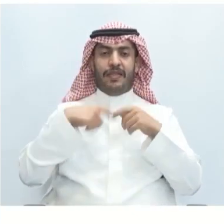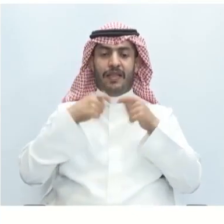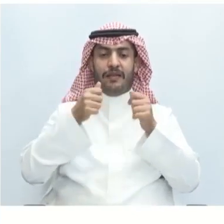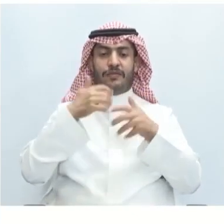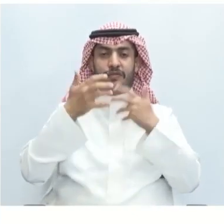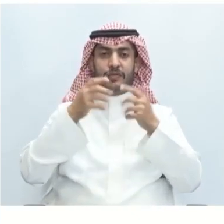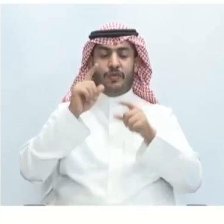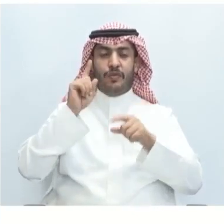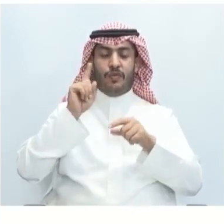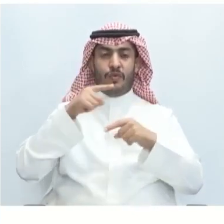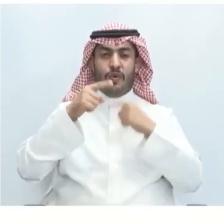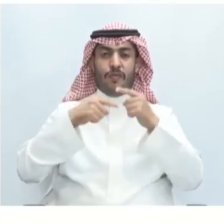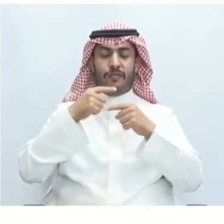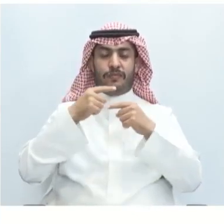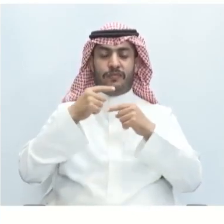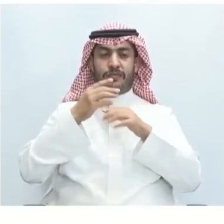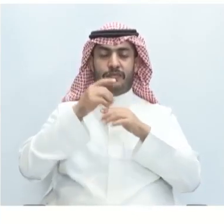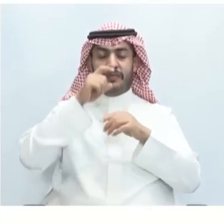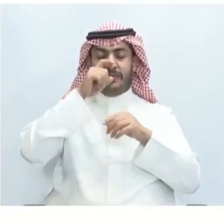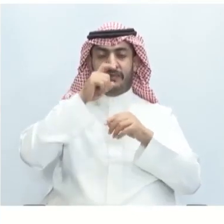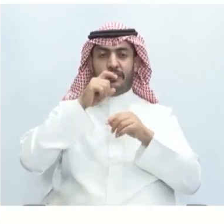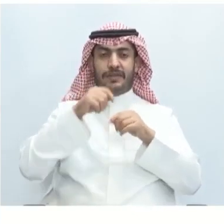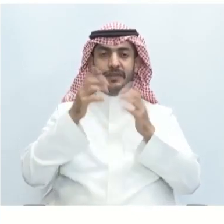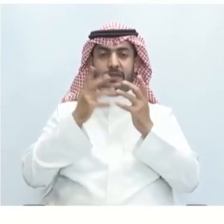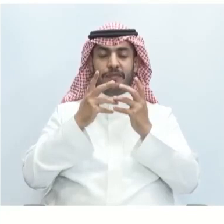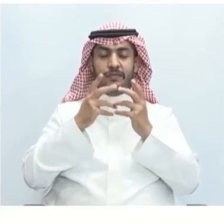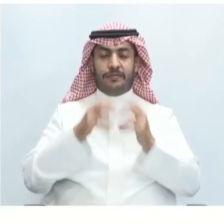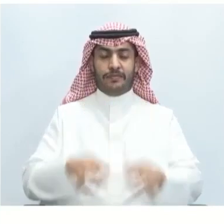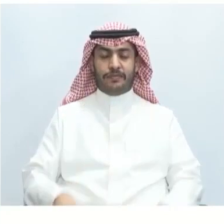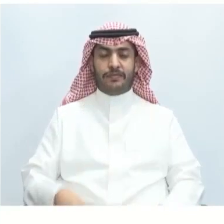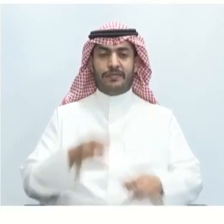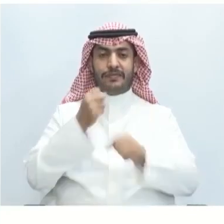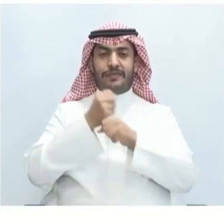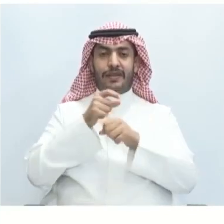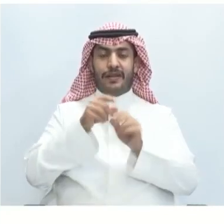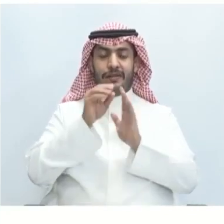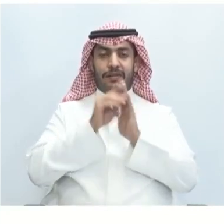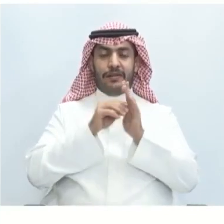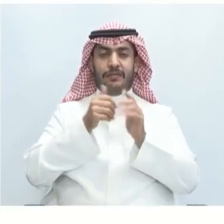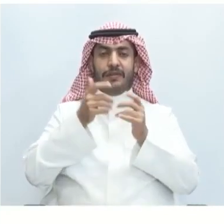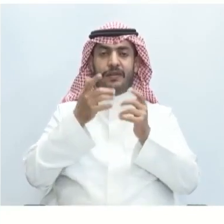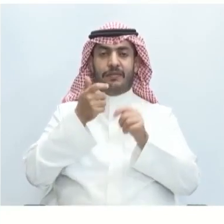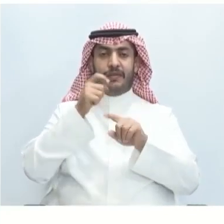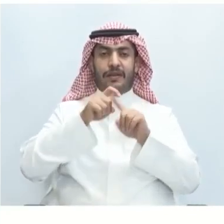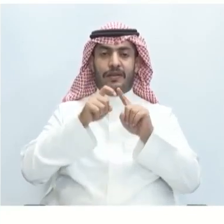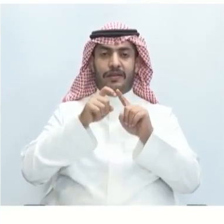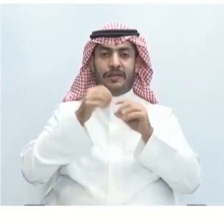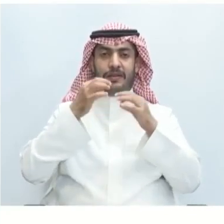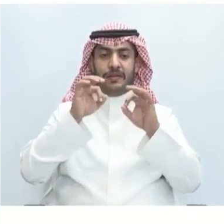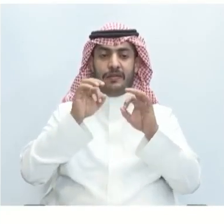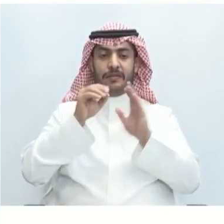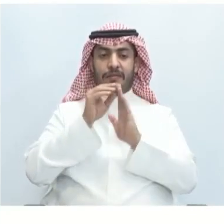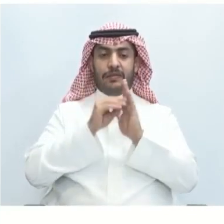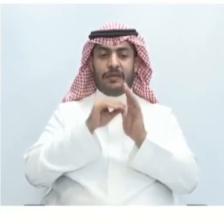تشغيل يوميه ايضا لابد ان تحسب وتستخدم هذه النتائج العمليات الحسابيه لاصدار ايضا